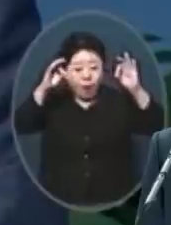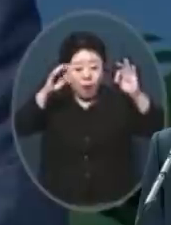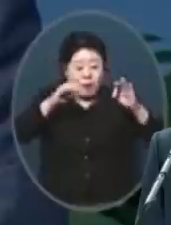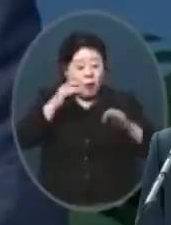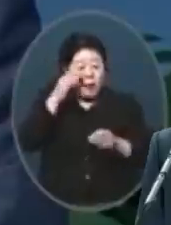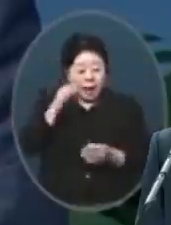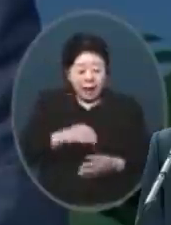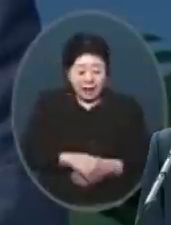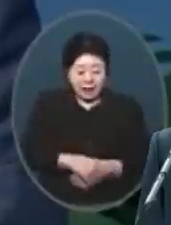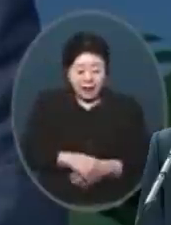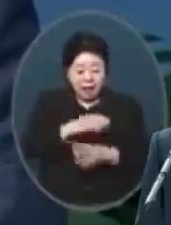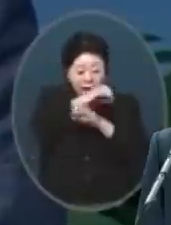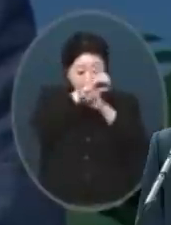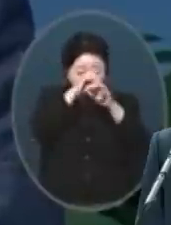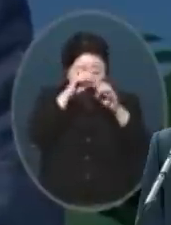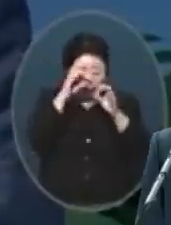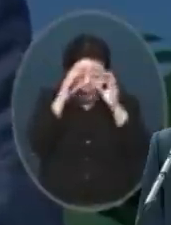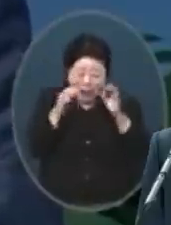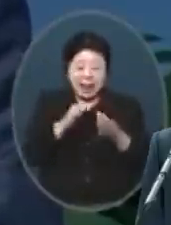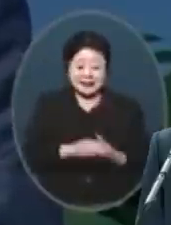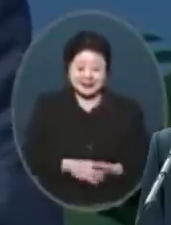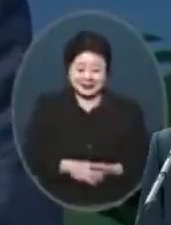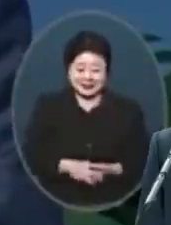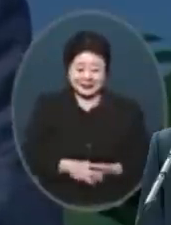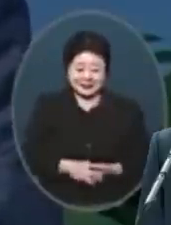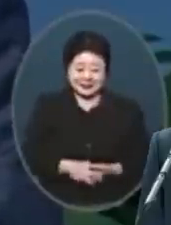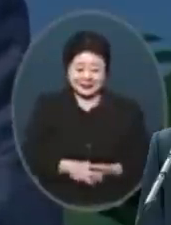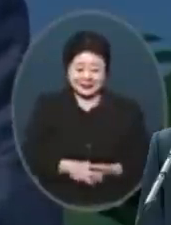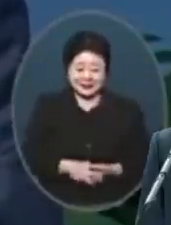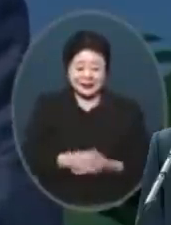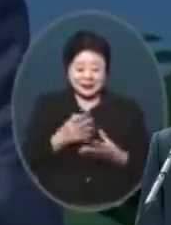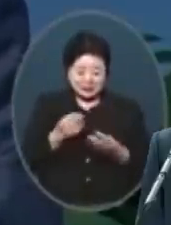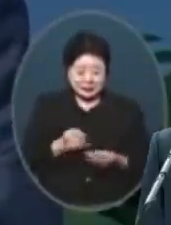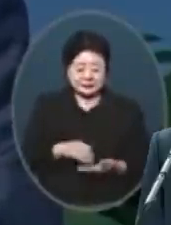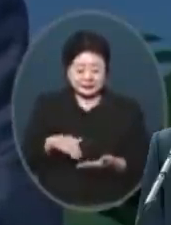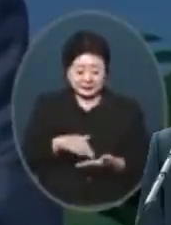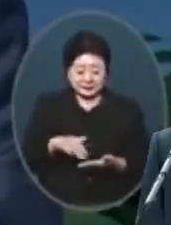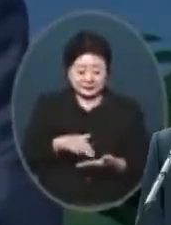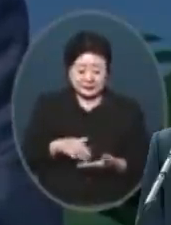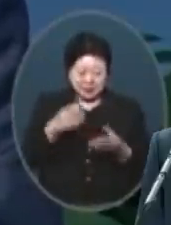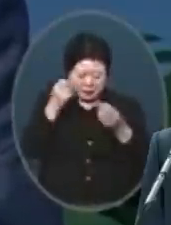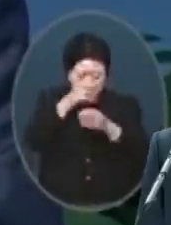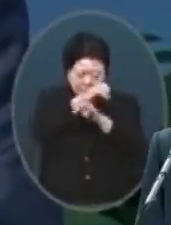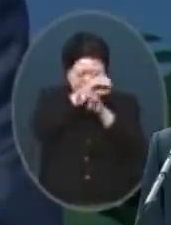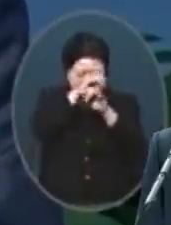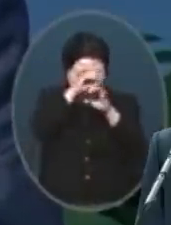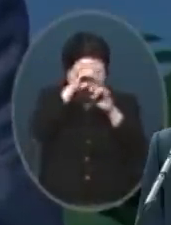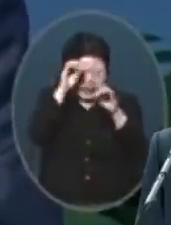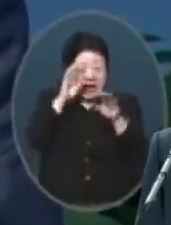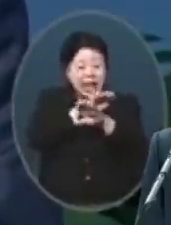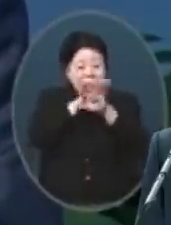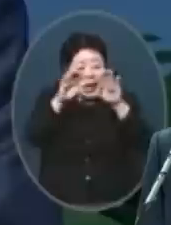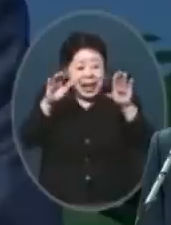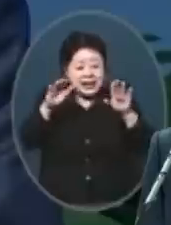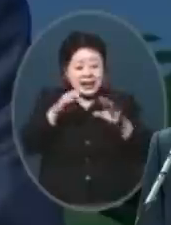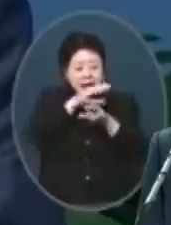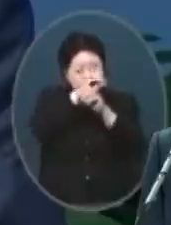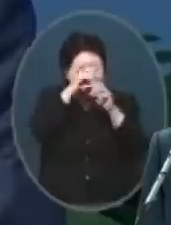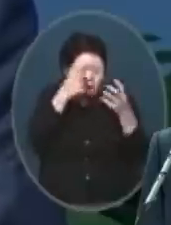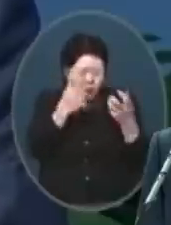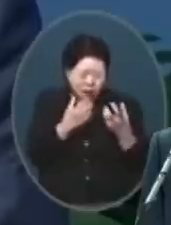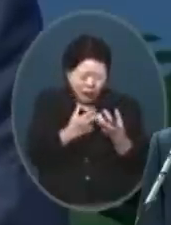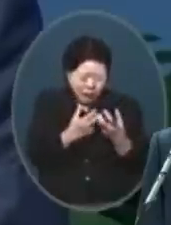보느냐. 별을 봅니다. 얼마나 많은 별이냐. 저 하늘에 가득한 별이